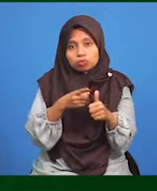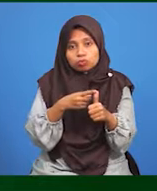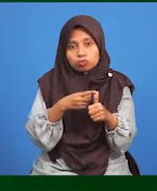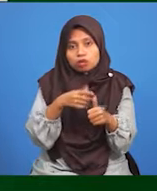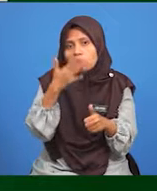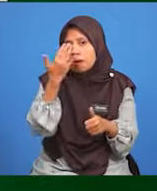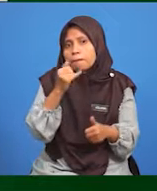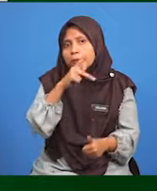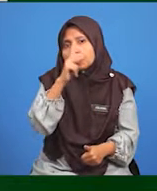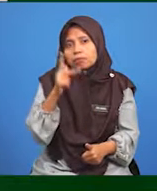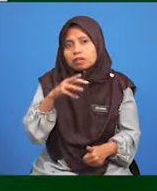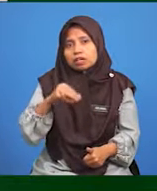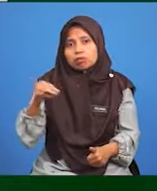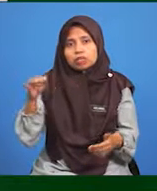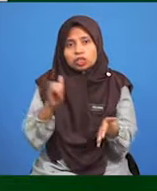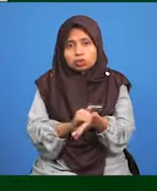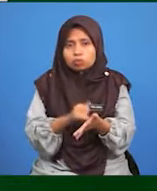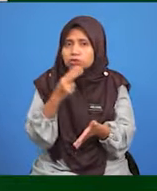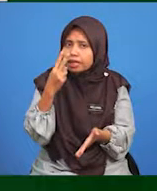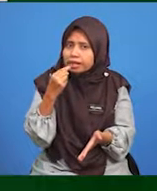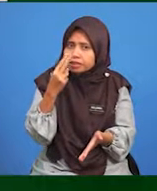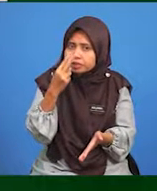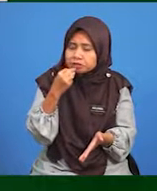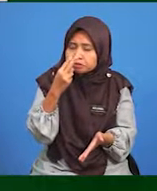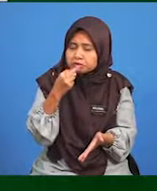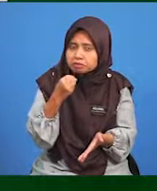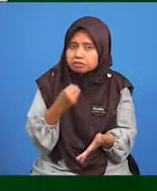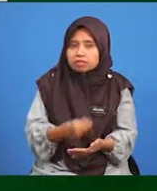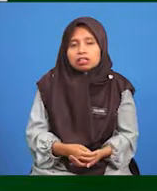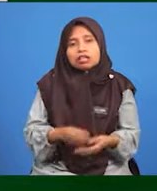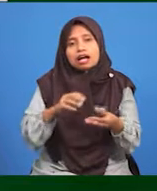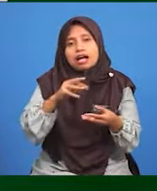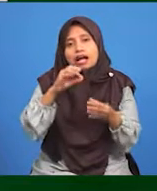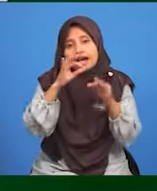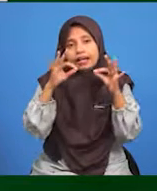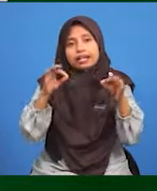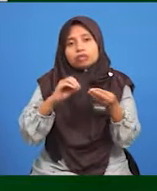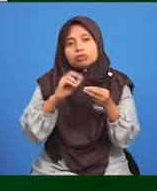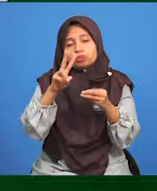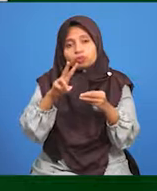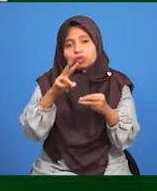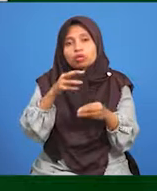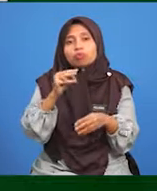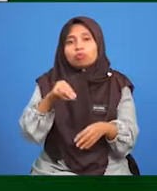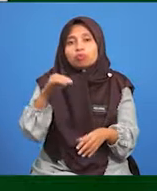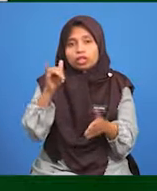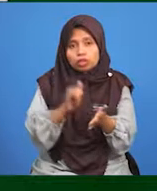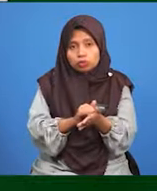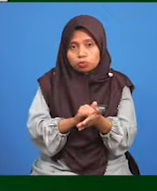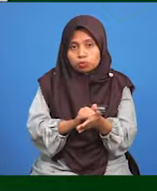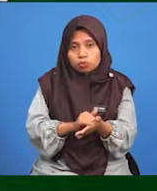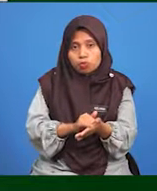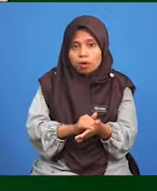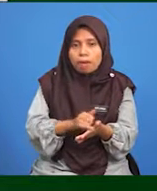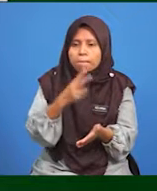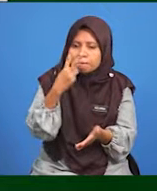Hai Mengapakah Muri itu menangis ayat kedua murid itu menangis